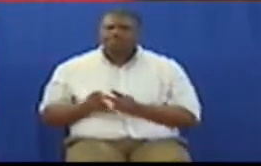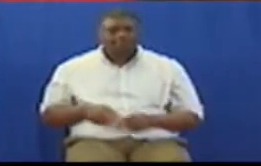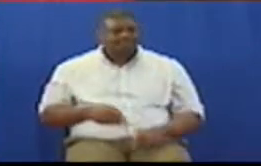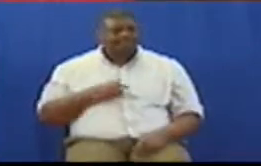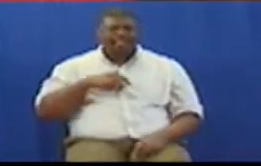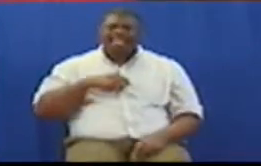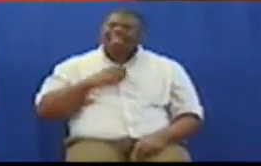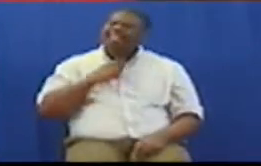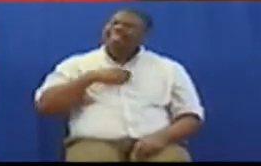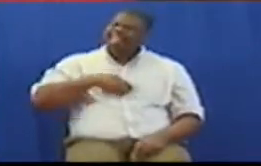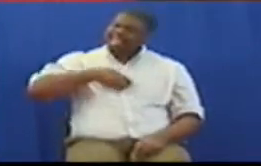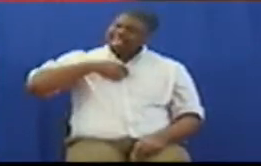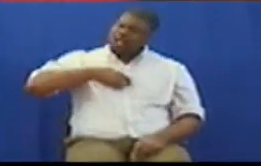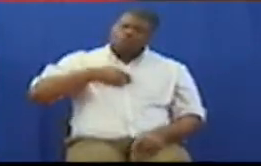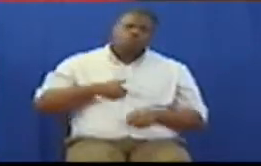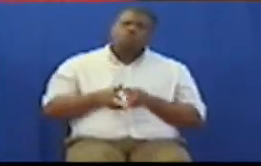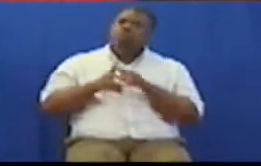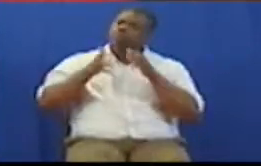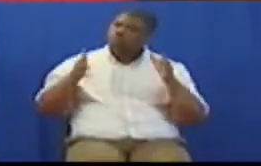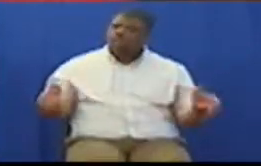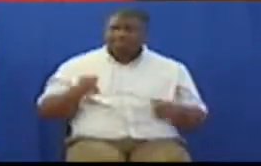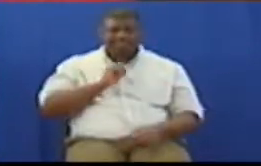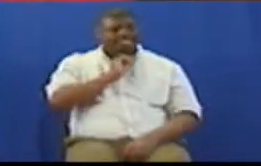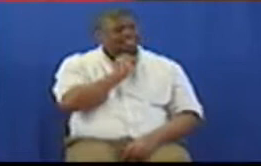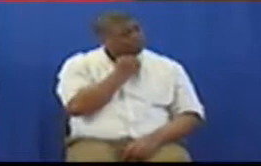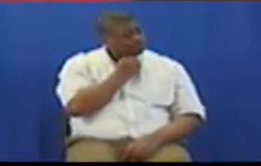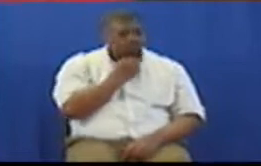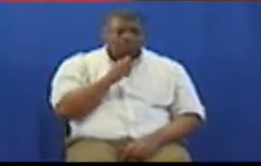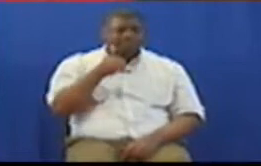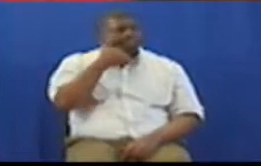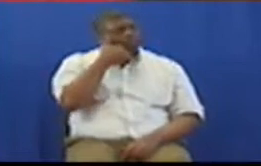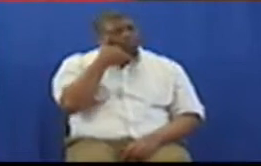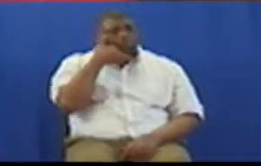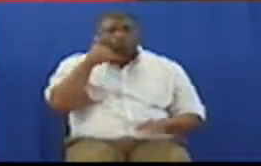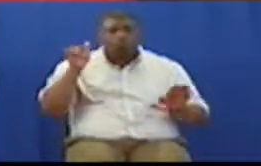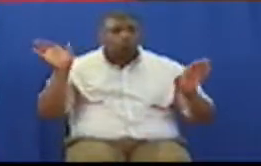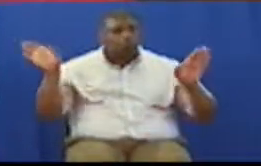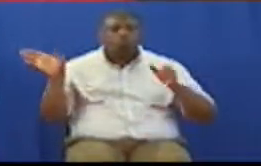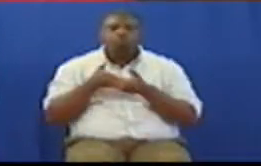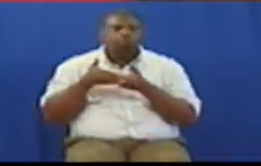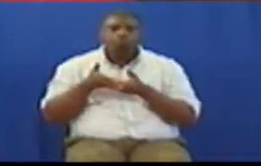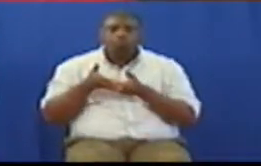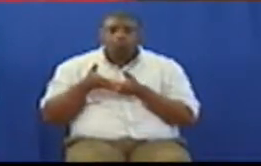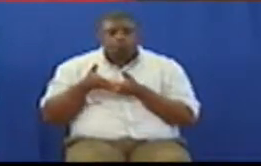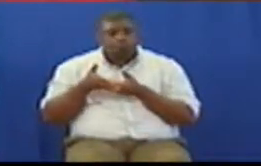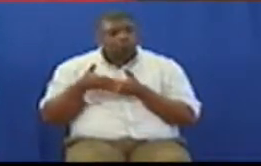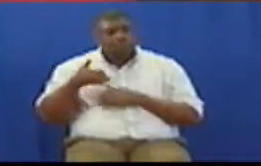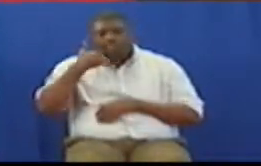kwa sababu simu zao zimefungwa. Sasa nisijue ninyi wenzangu kwa kwenu mkoje, lakini kule kwangu